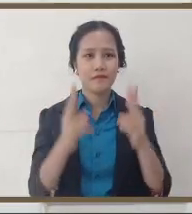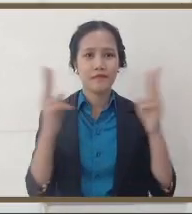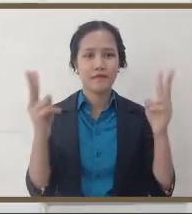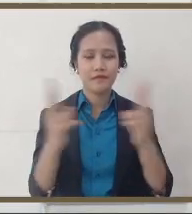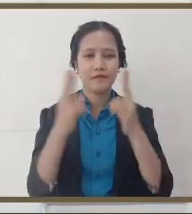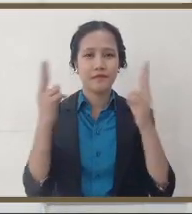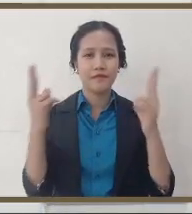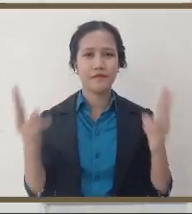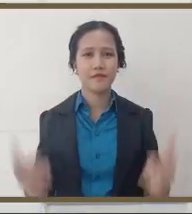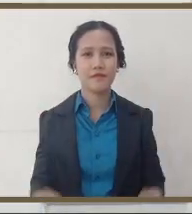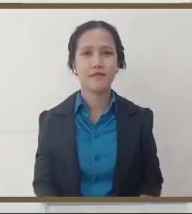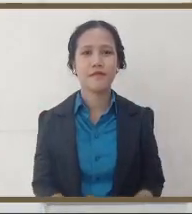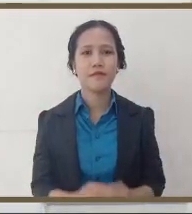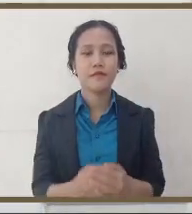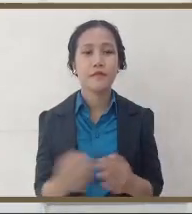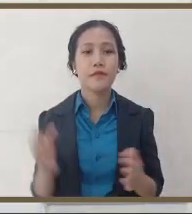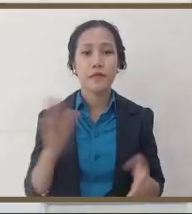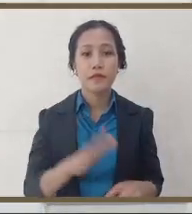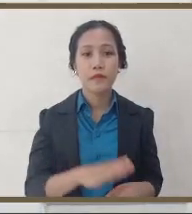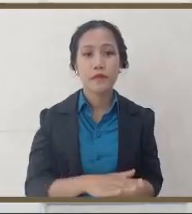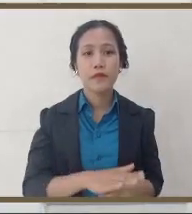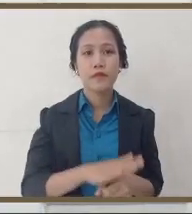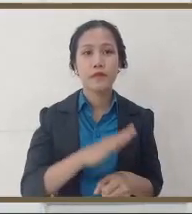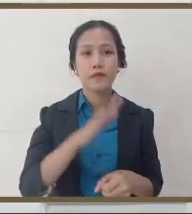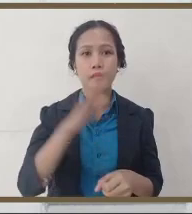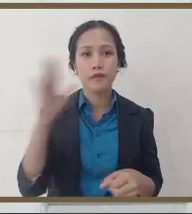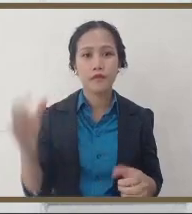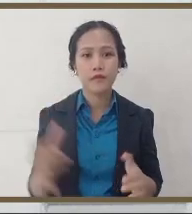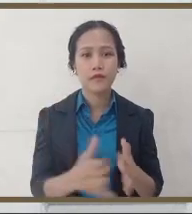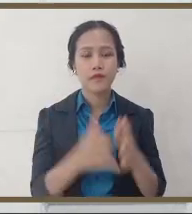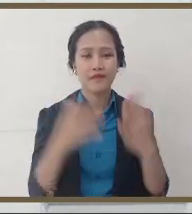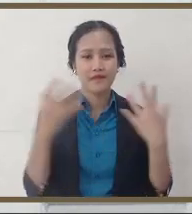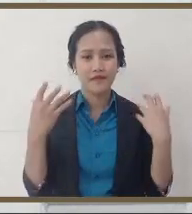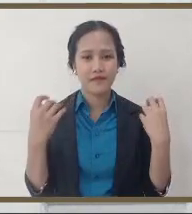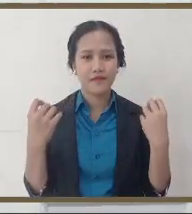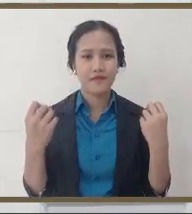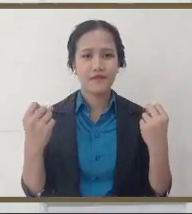tagumpay, pangakong nagpatibay ng